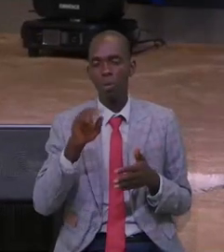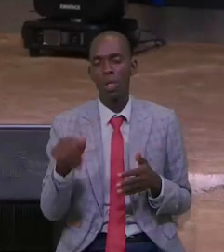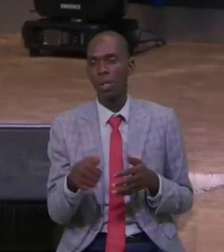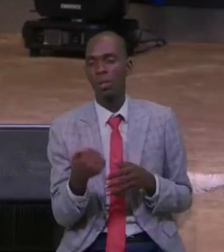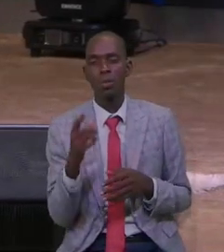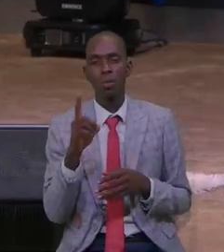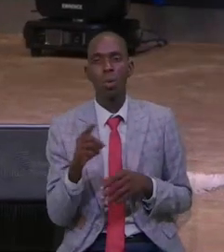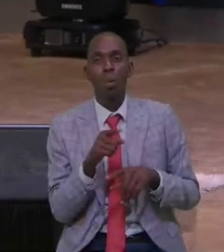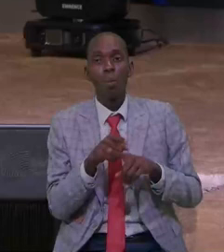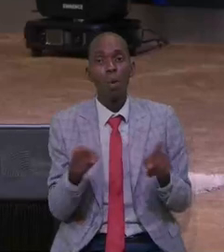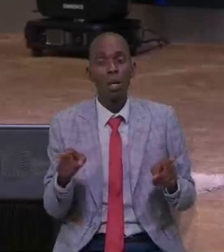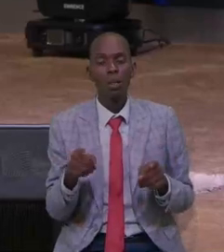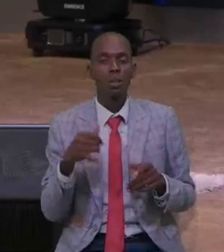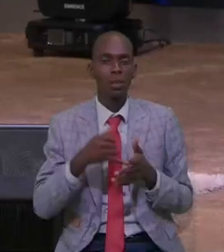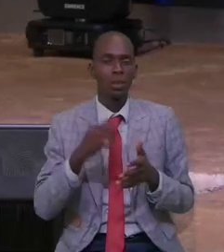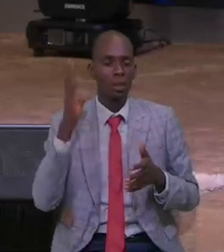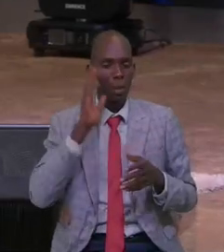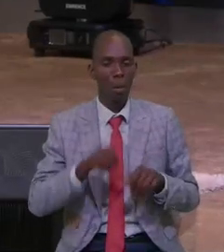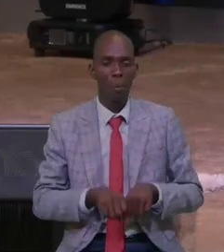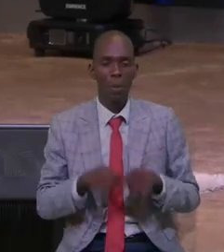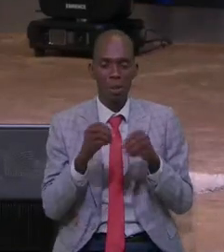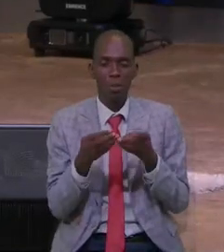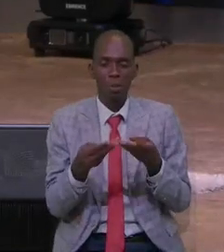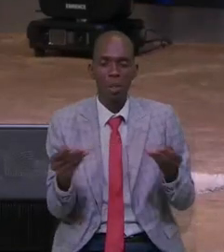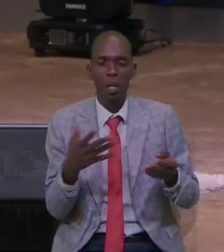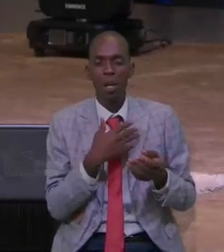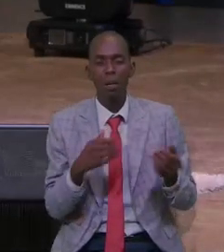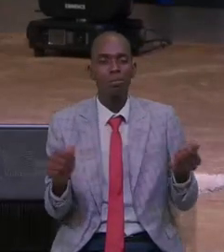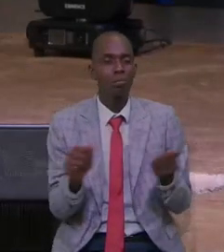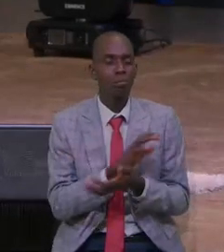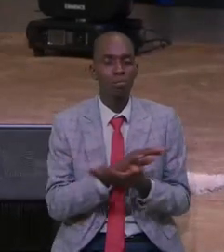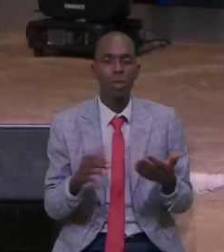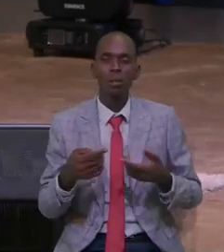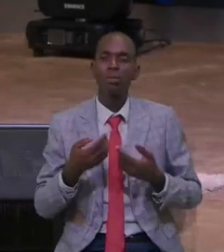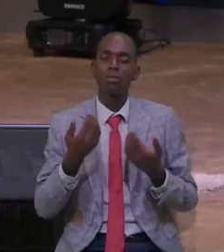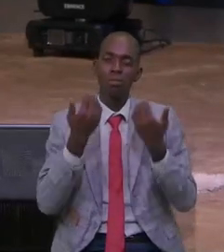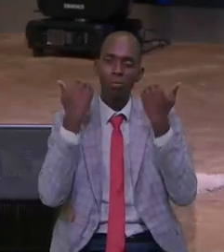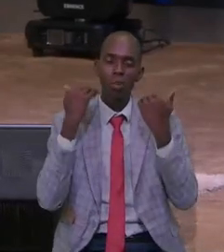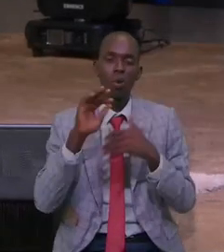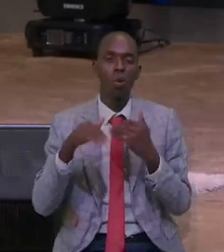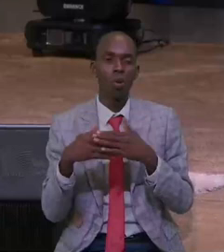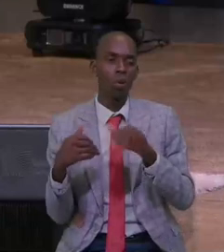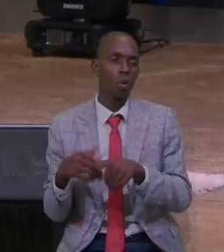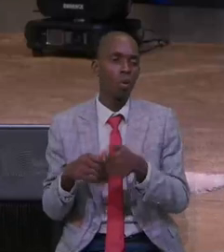et anéantira tous ces royaumes-là. Et lui-même, le royaume que